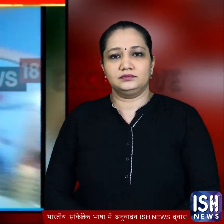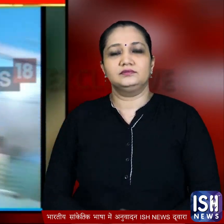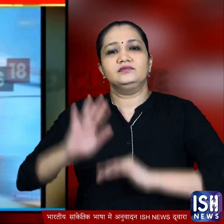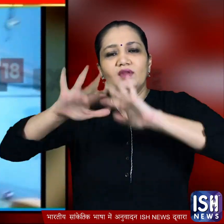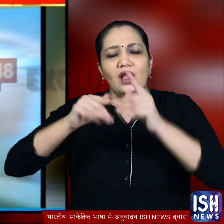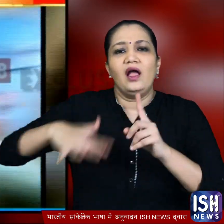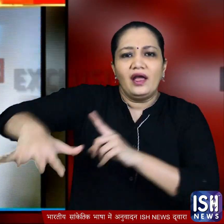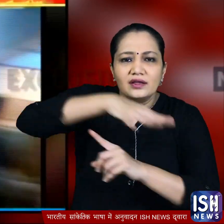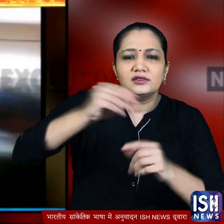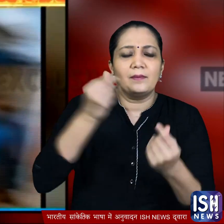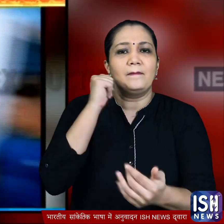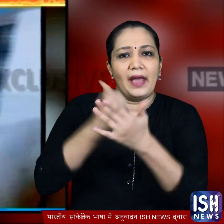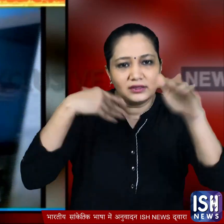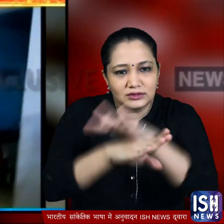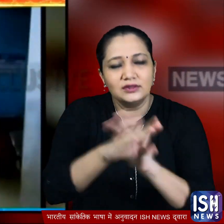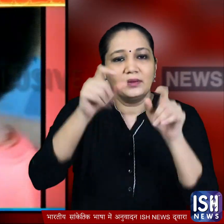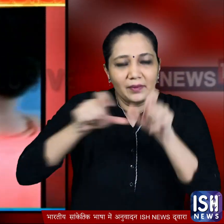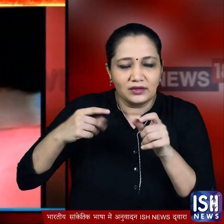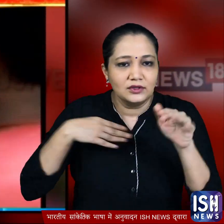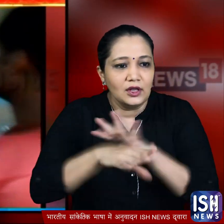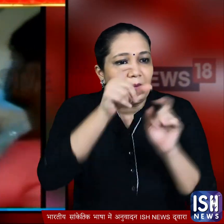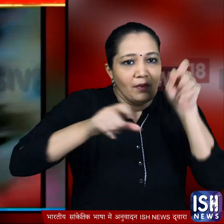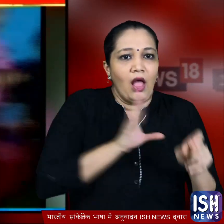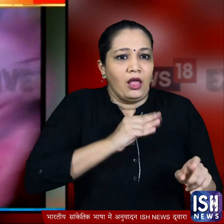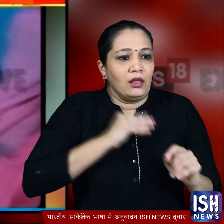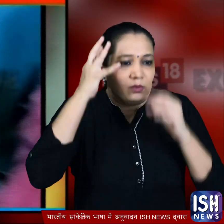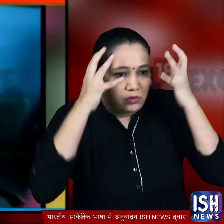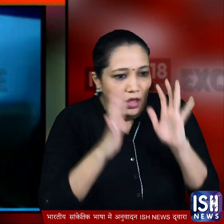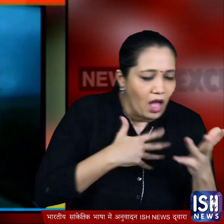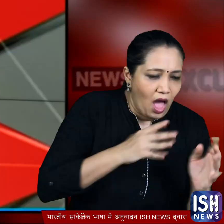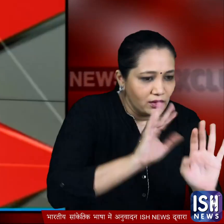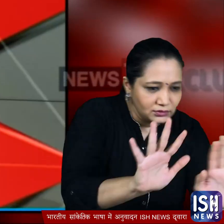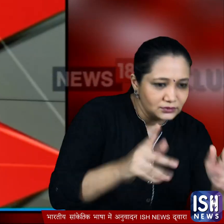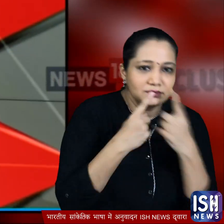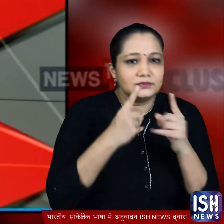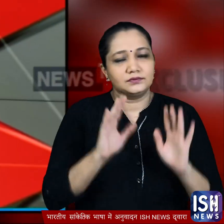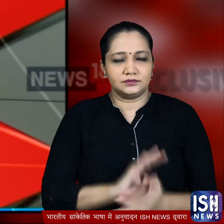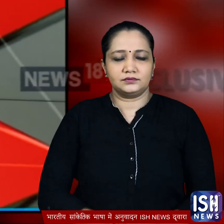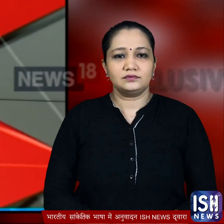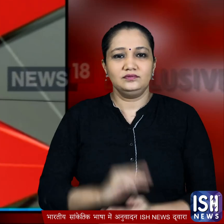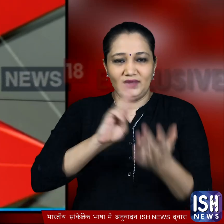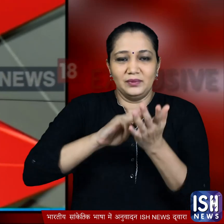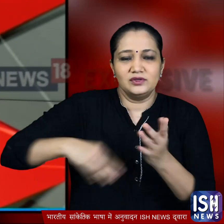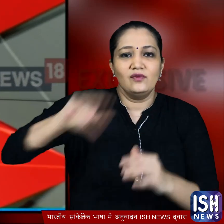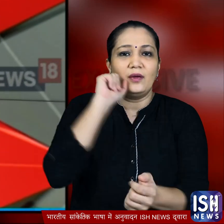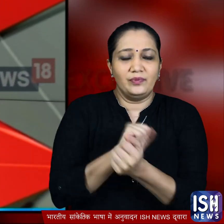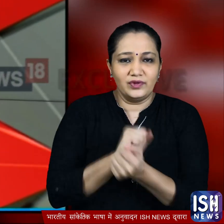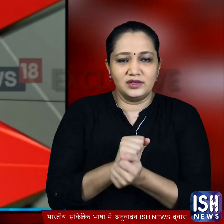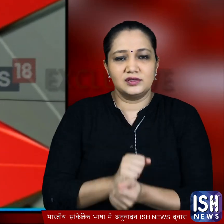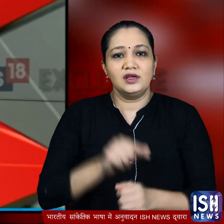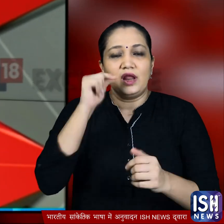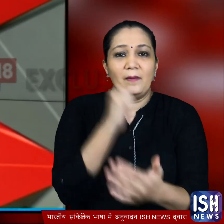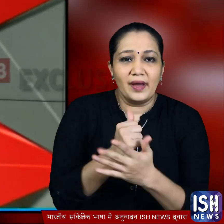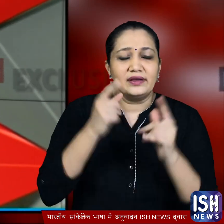वारदात के बाद इलाके के कुछ लोग बैंक के अंदर दाखिल हुए और खौफ से भरे लोगों का हालचाल जाना। सौभाग्य की एक बात है कि मुजफ्फरपुर पुलिस को